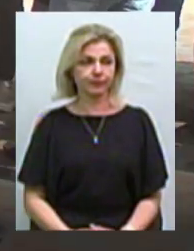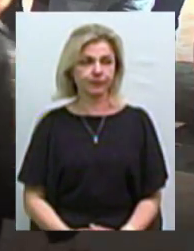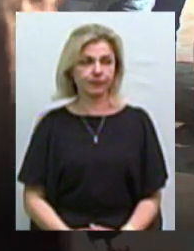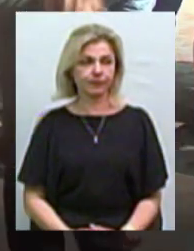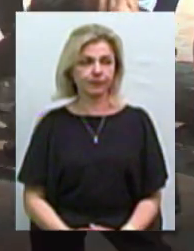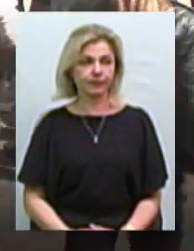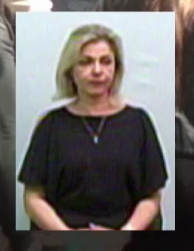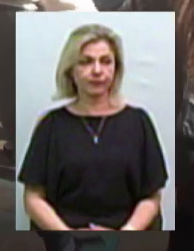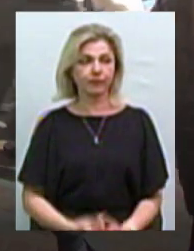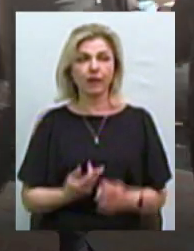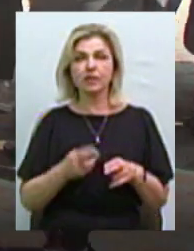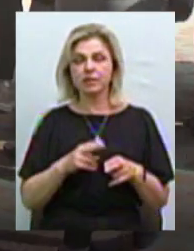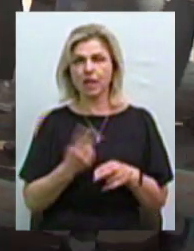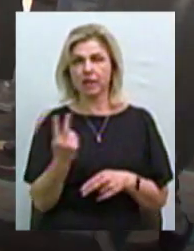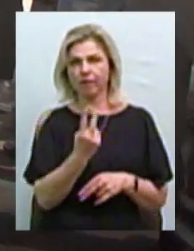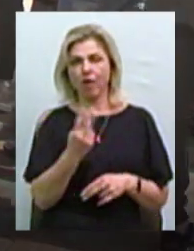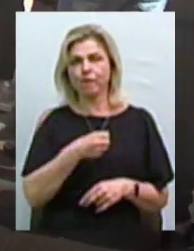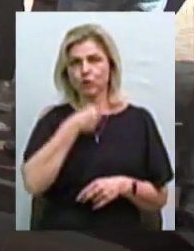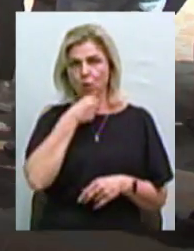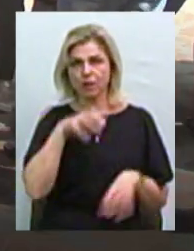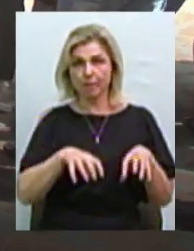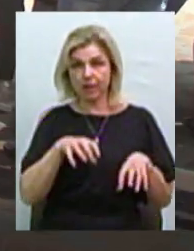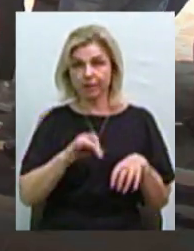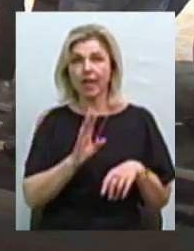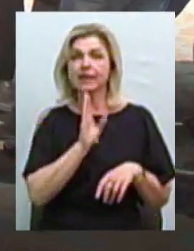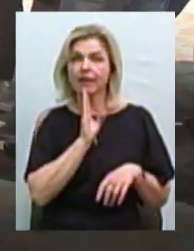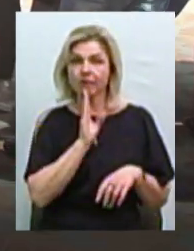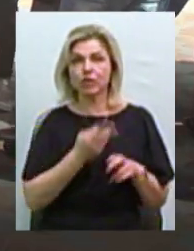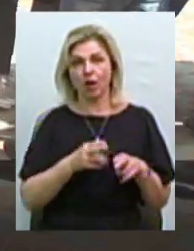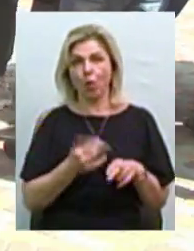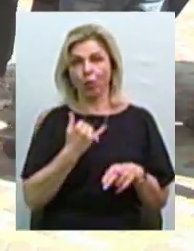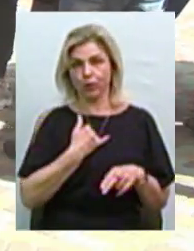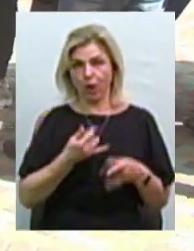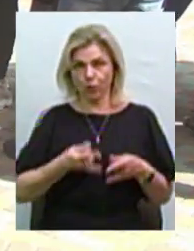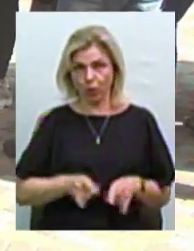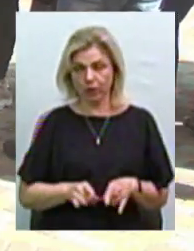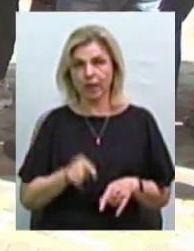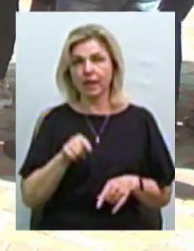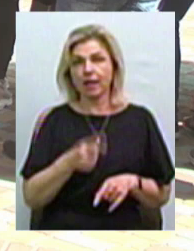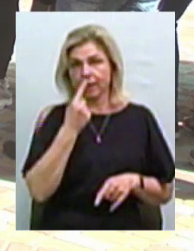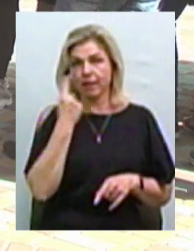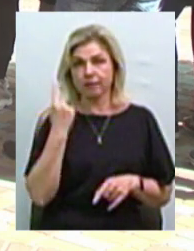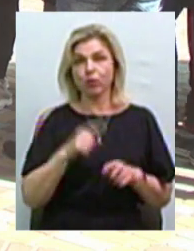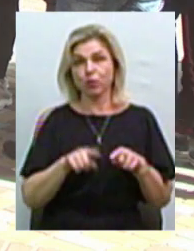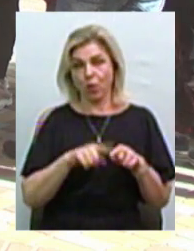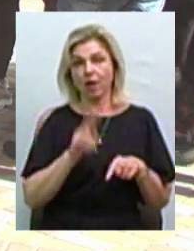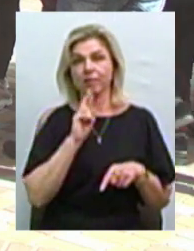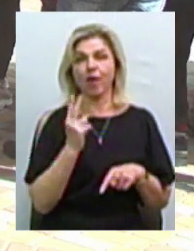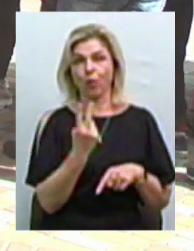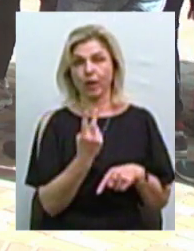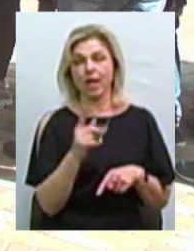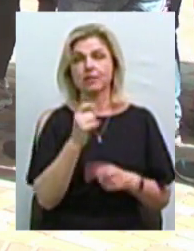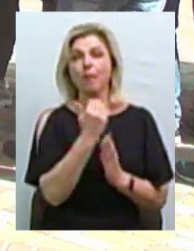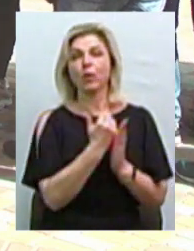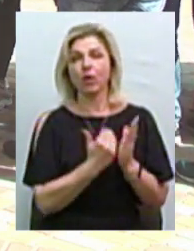пара взрослих. Це пара дорослих ведмедів і дівчинка, яка у нас народилася. Ось їй незабаром вже 2 роки. За програмою